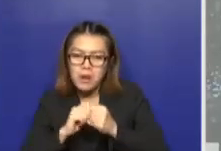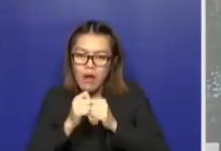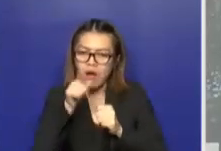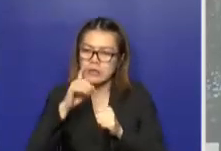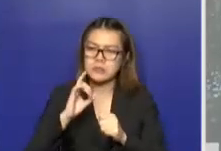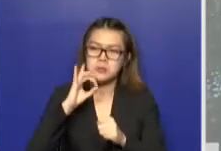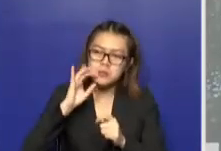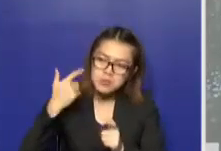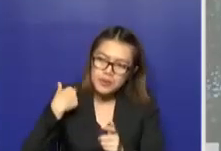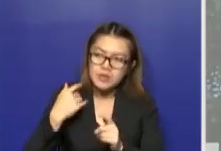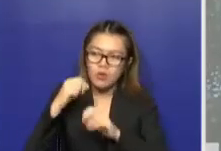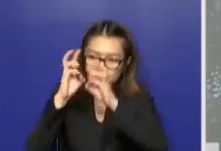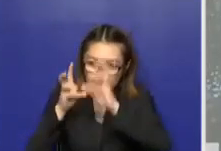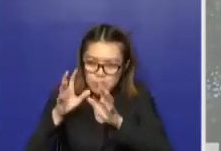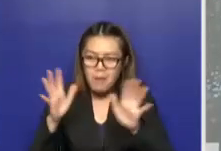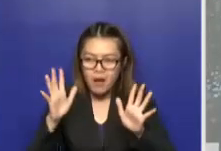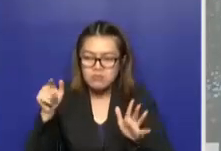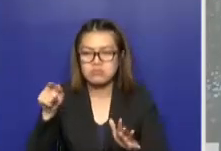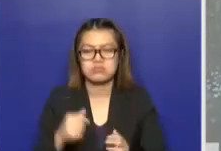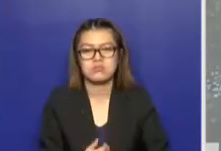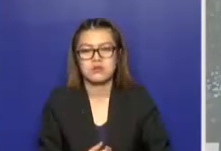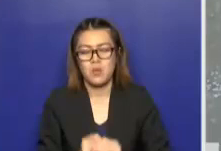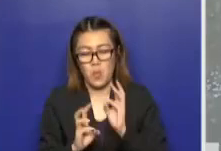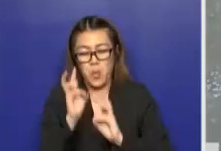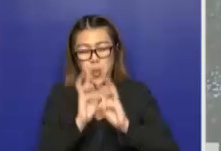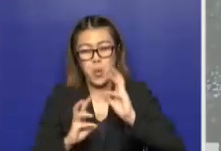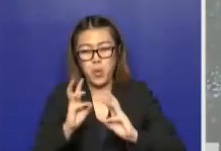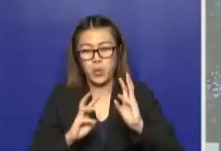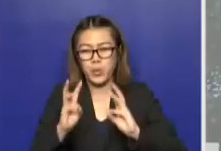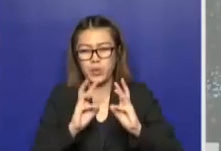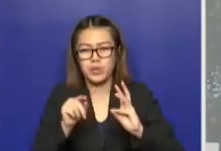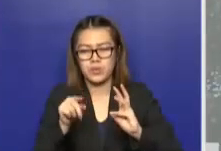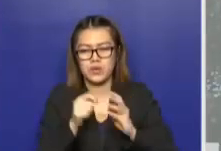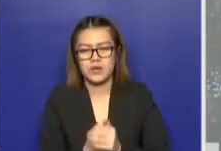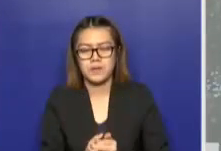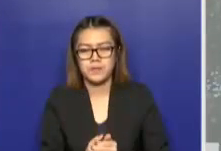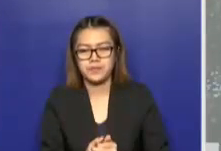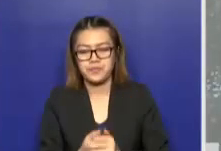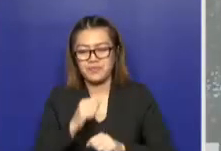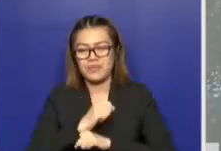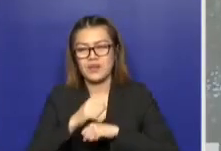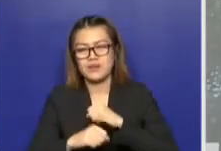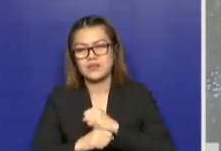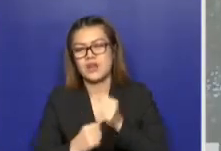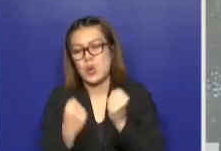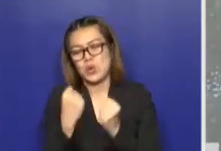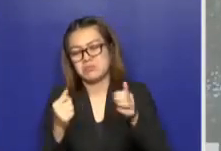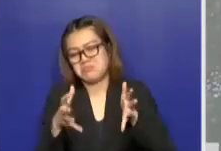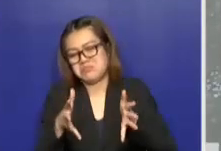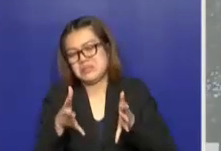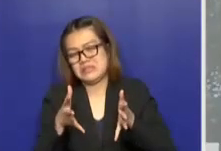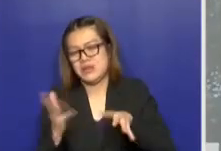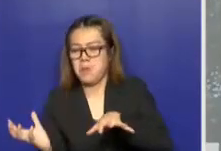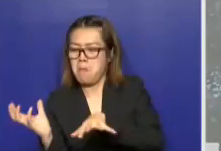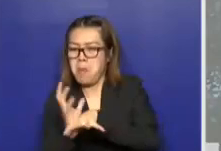ทั้งทางอ้อมด้วยนะครับที่มลภาวะหรือฝุ่นที่เกิดจากการก่อสร้างก็คือพวกรถบรรทุกที่เข้าไปบ